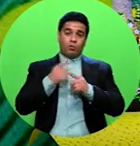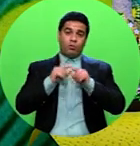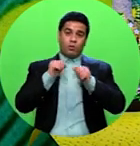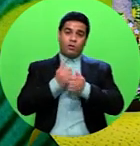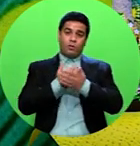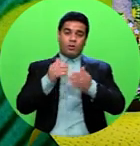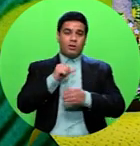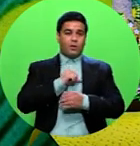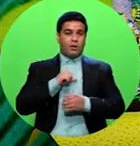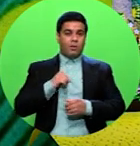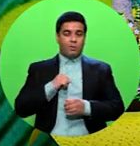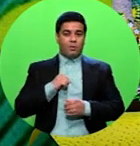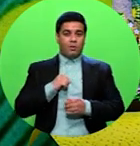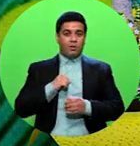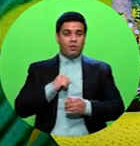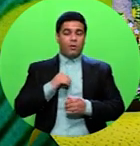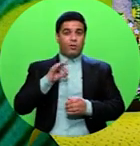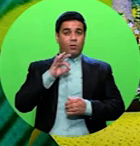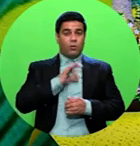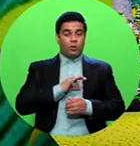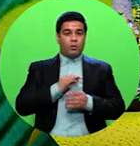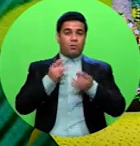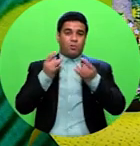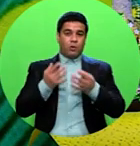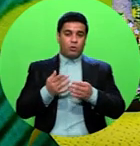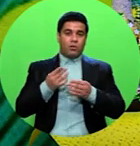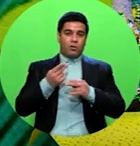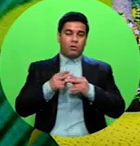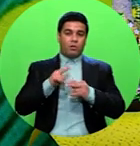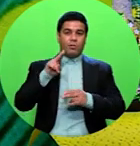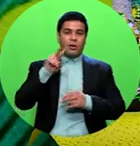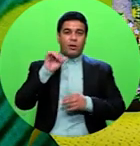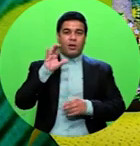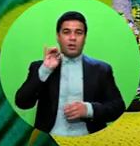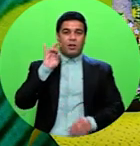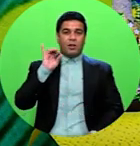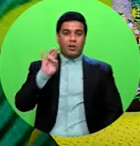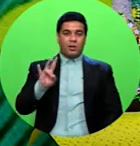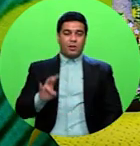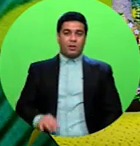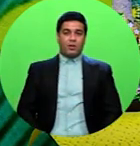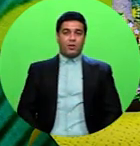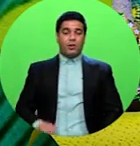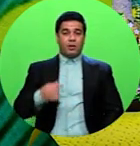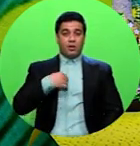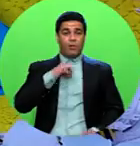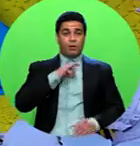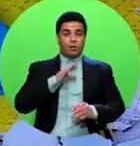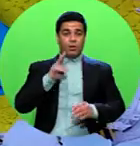можете сделать это сами, но используйте тогда уже пластилин. Я воспользуюсь